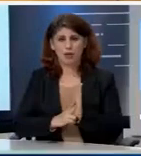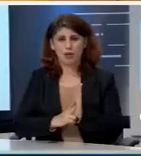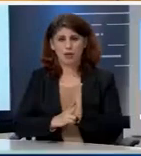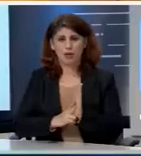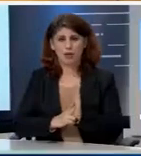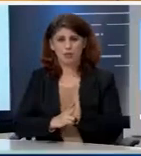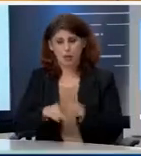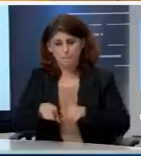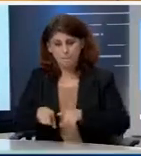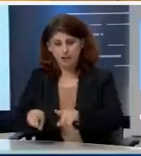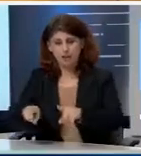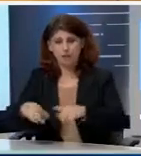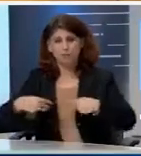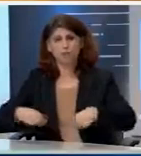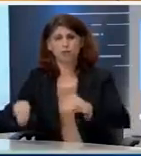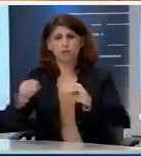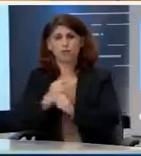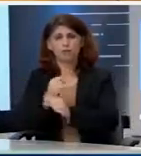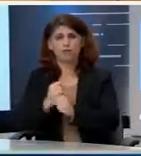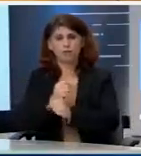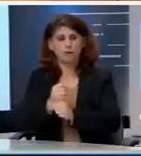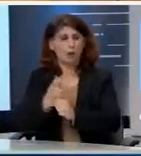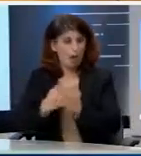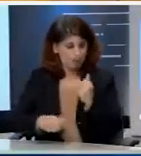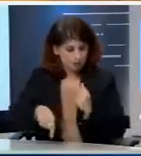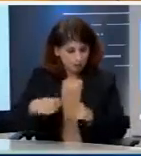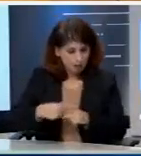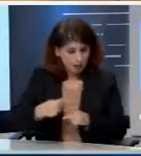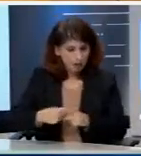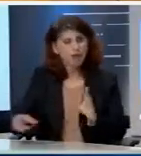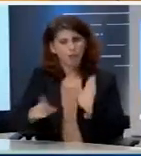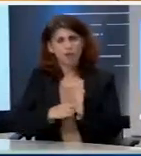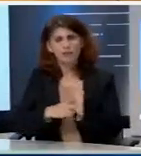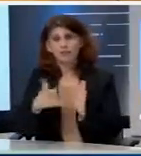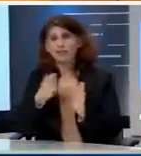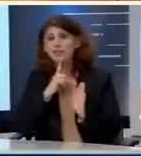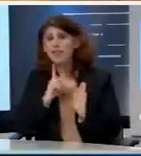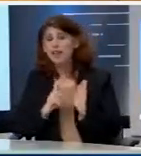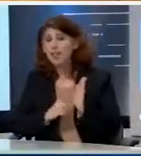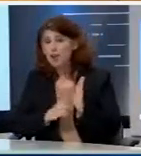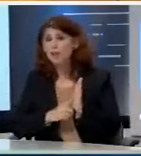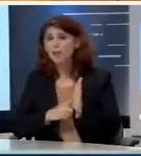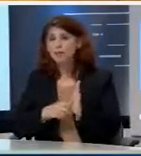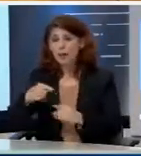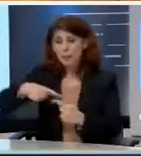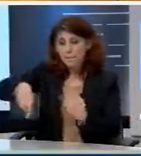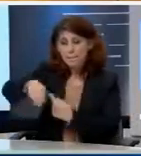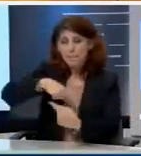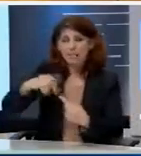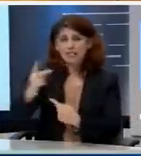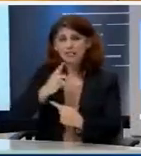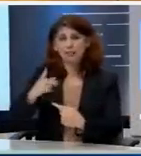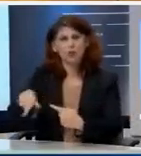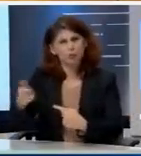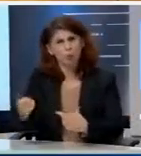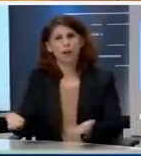Αγόρευσα τις παράλληλες εξαγωγές των υποέλλειψη φαρμάκων. Δεν είναι εύκολο, γιατί είναι νόμιμη ενδοκινητική συναλλαγή. Πώς θα την απαγορεύσεις? Το